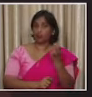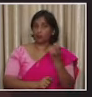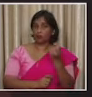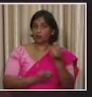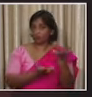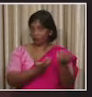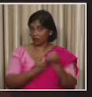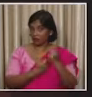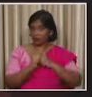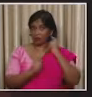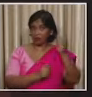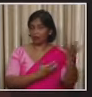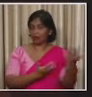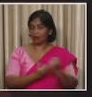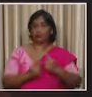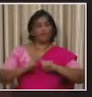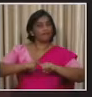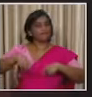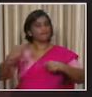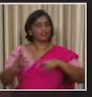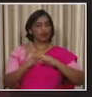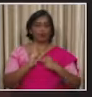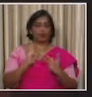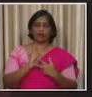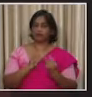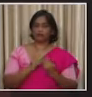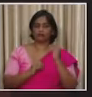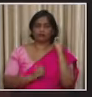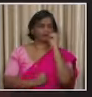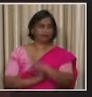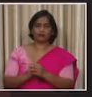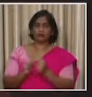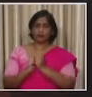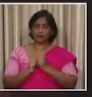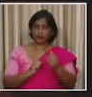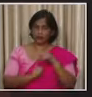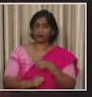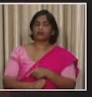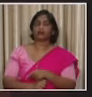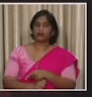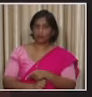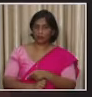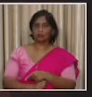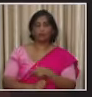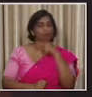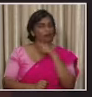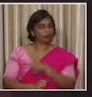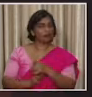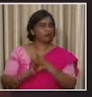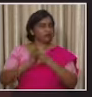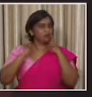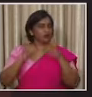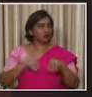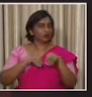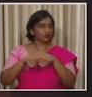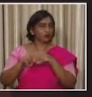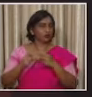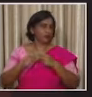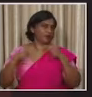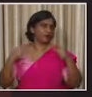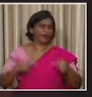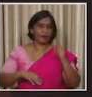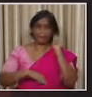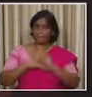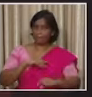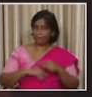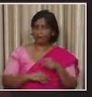අරගෙන වෙනත් ව්‍යාපෘති වලට යොදවන්නට ක්‍රියාත්මක වෙන මේ මහා කෘෂිකර්ම විරෝධී